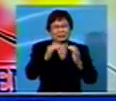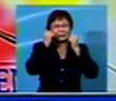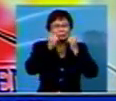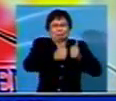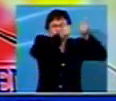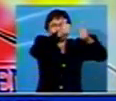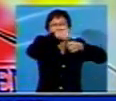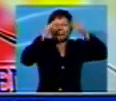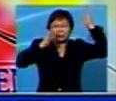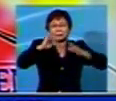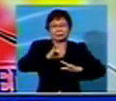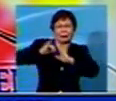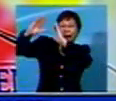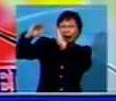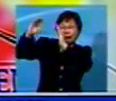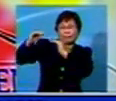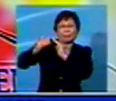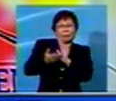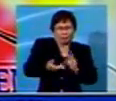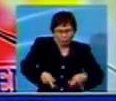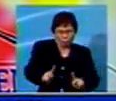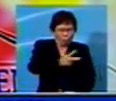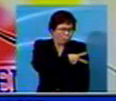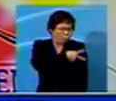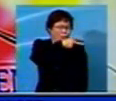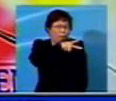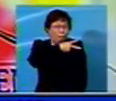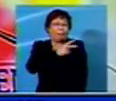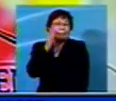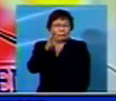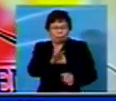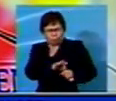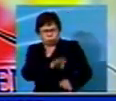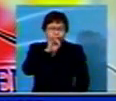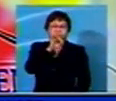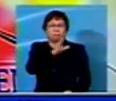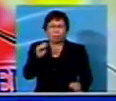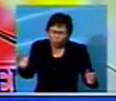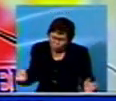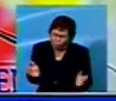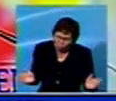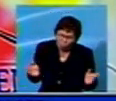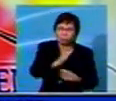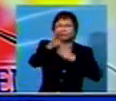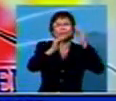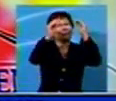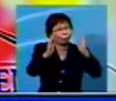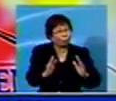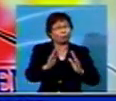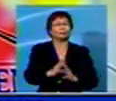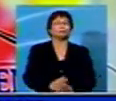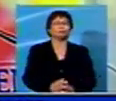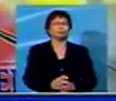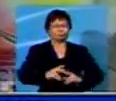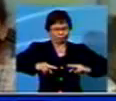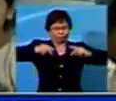berharap agar peluang kenaikan pangkat ini akan memberikan semangat dan dorongan pada semua guru untuk